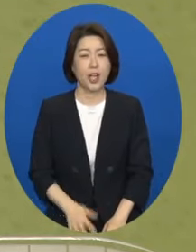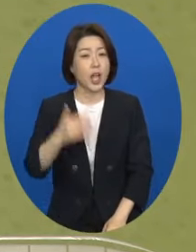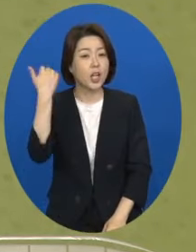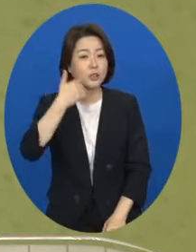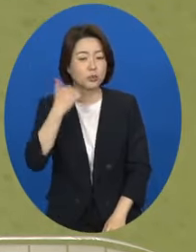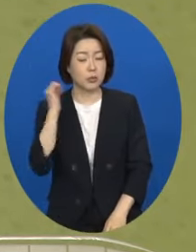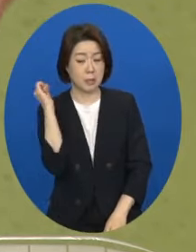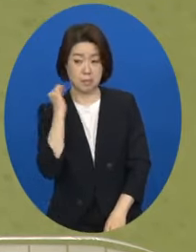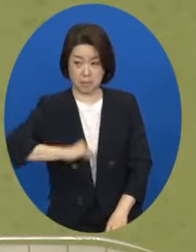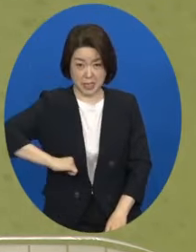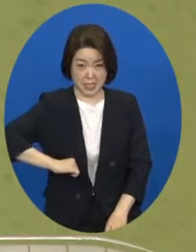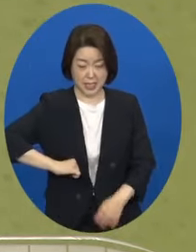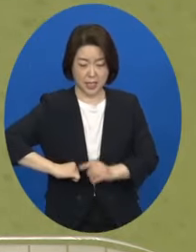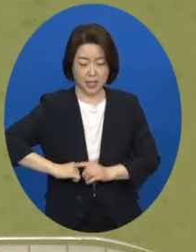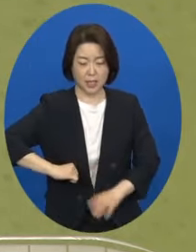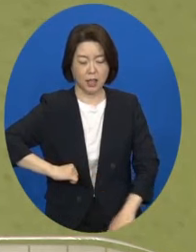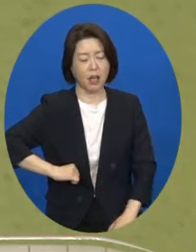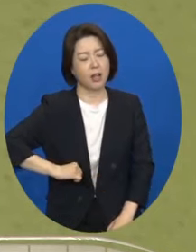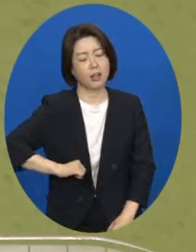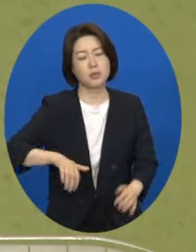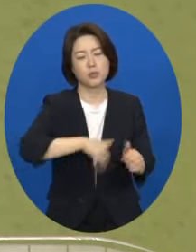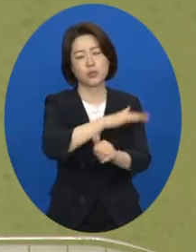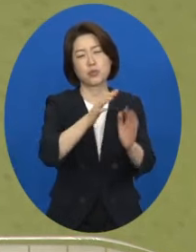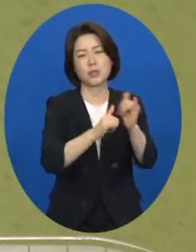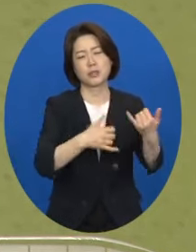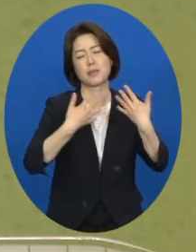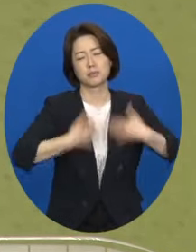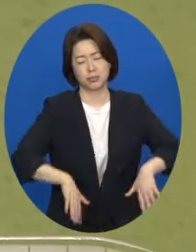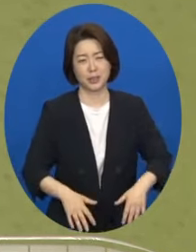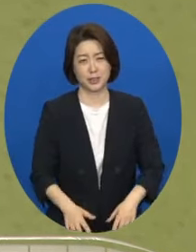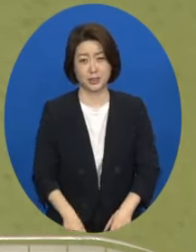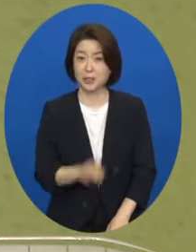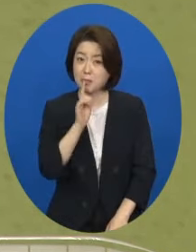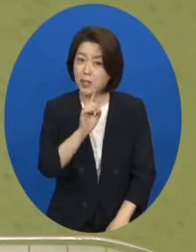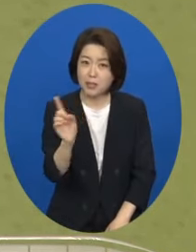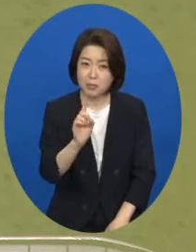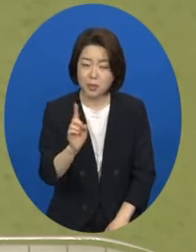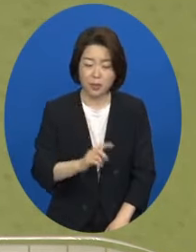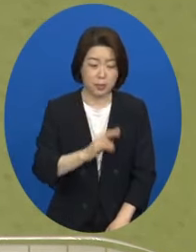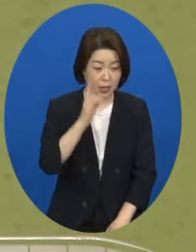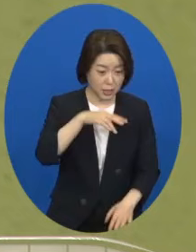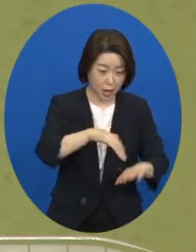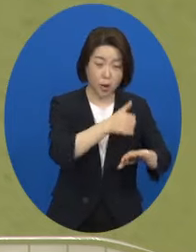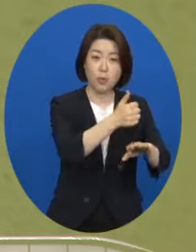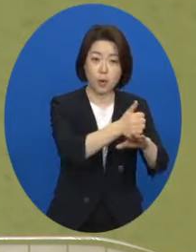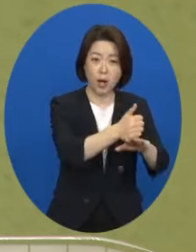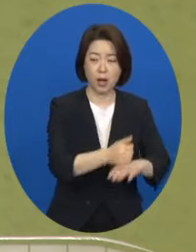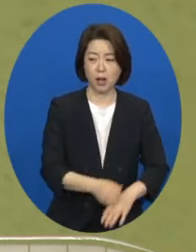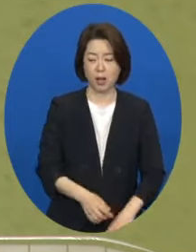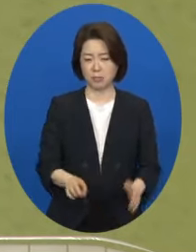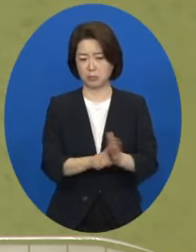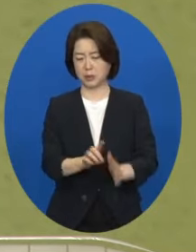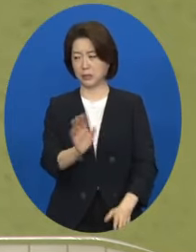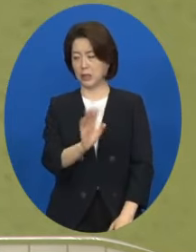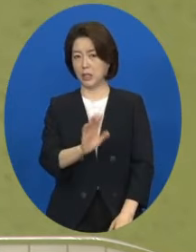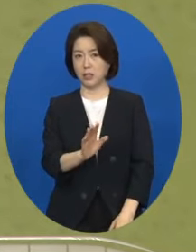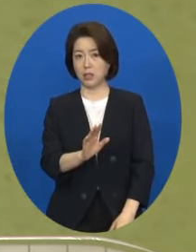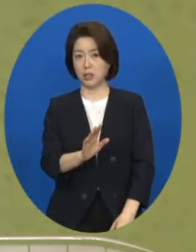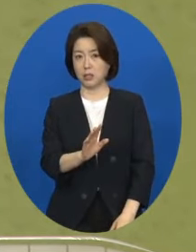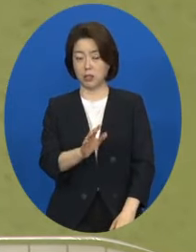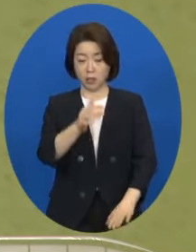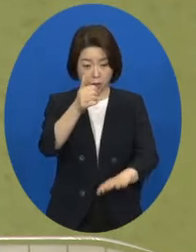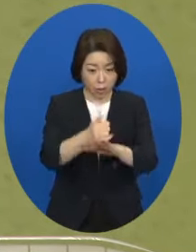불순종하면요 주변 사람들이 피곤해지는 거 아시죠? 무슨 얘기냐? 사울이 지금 왕인데 안 믿어 본인이. 그러니까